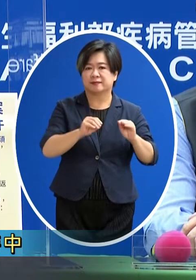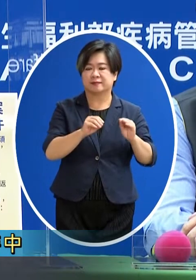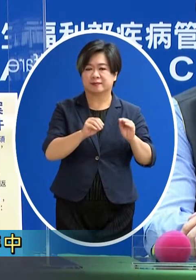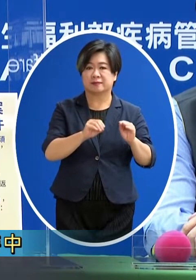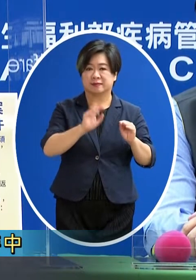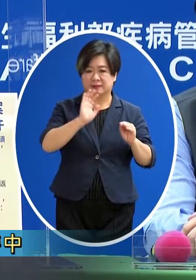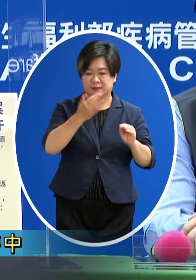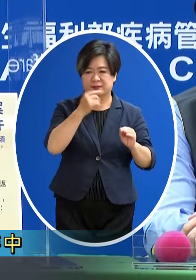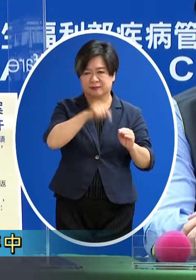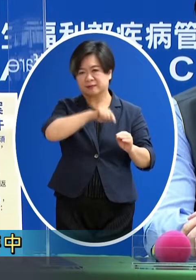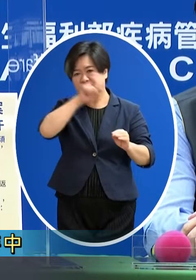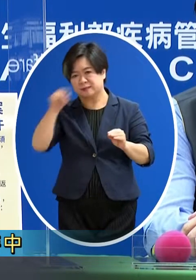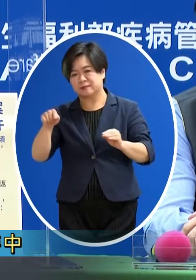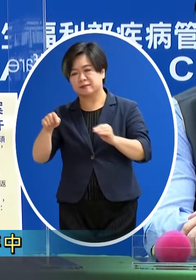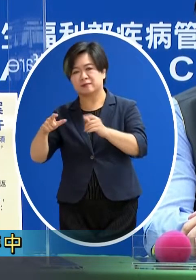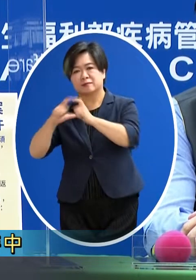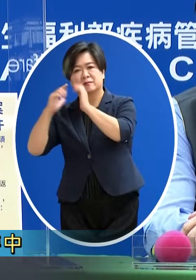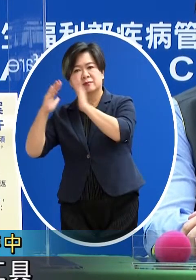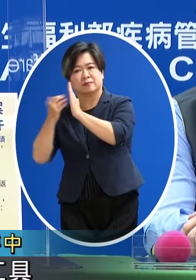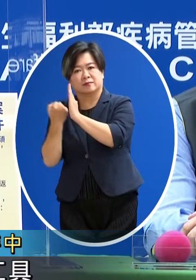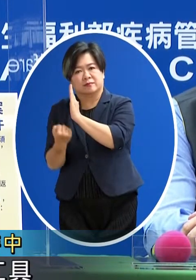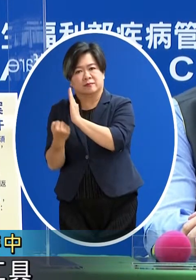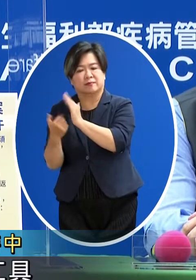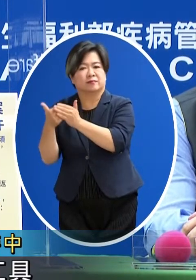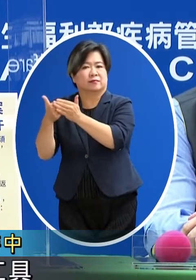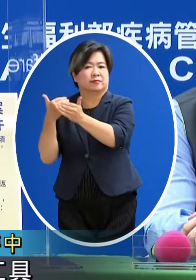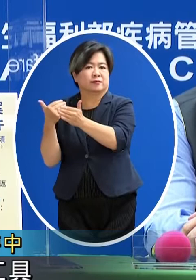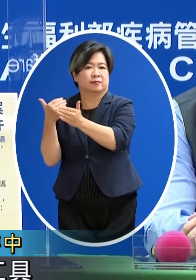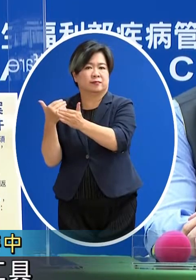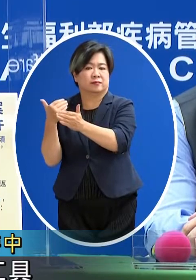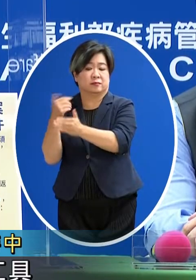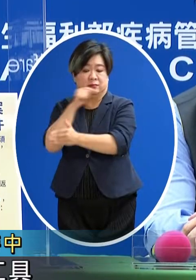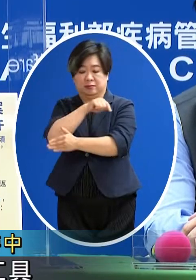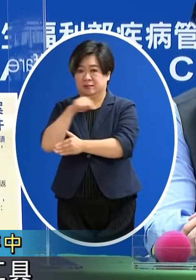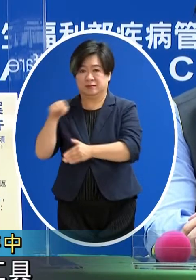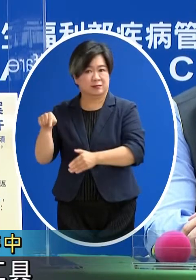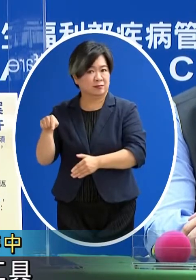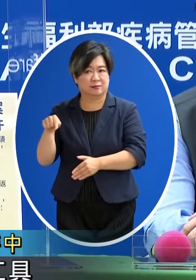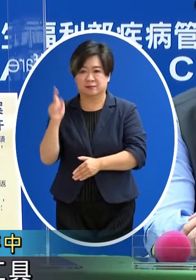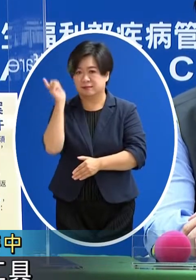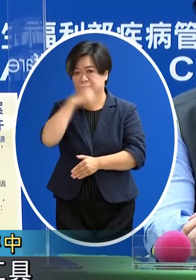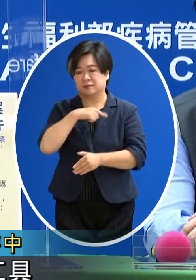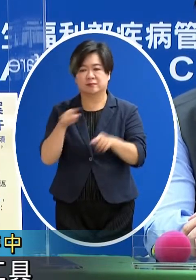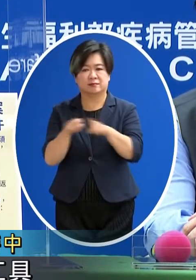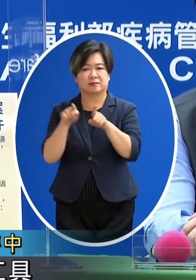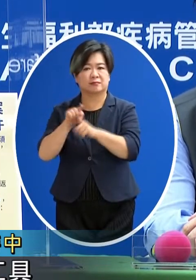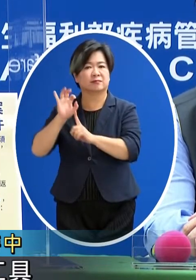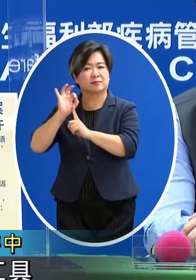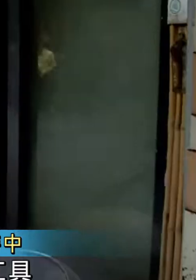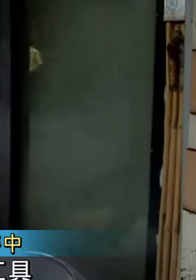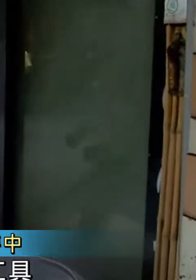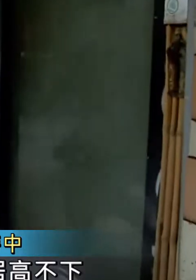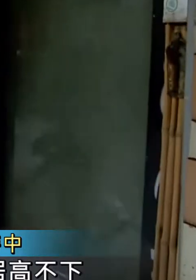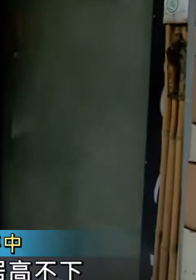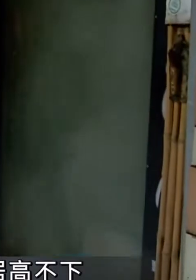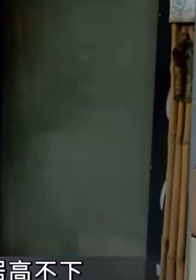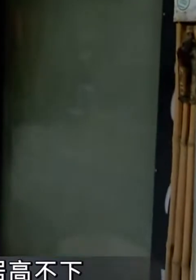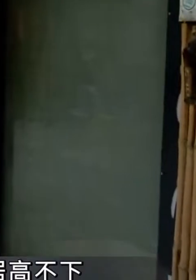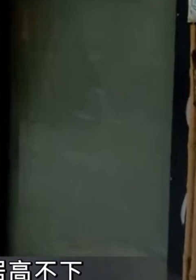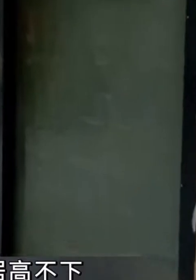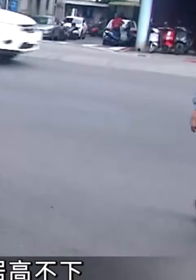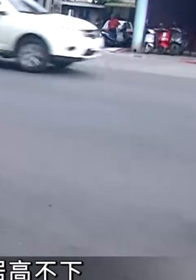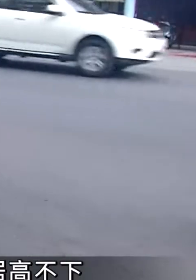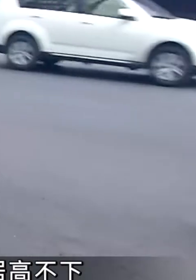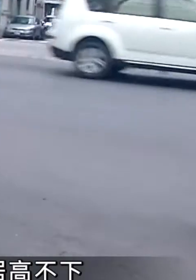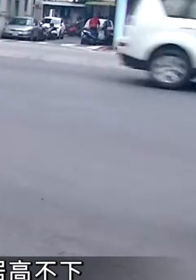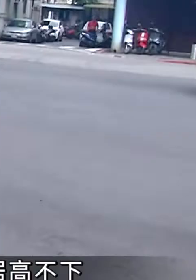返家进行居家隔离，所以在中间里面不得搭乘大众的运输工具。 由于台北市万华